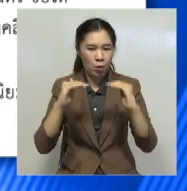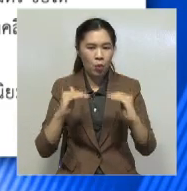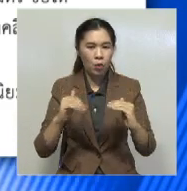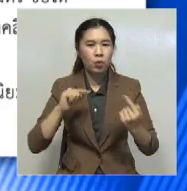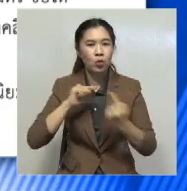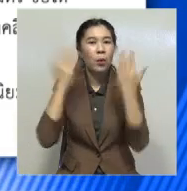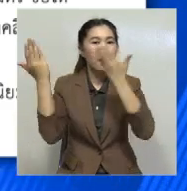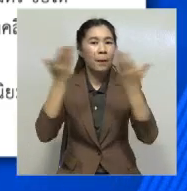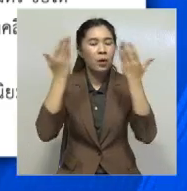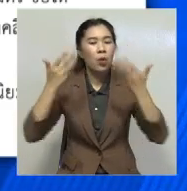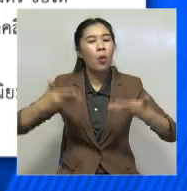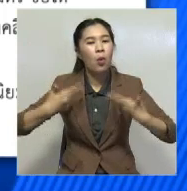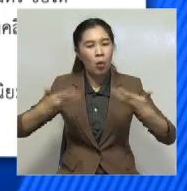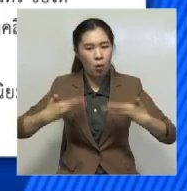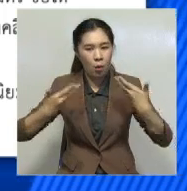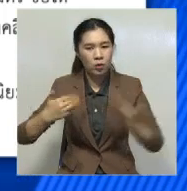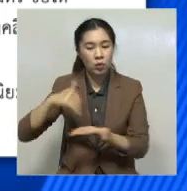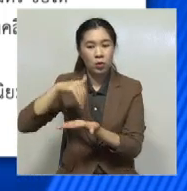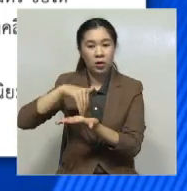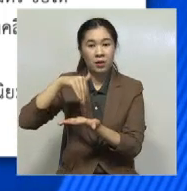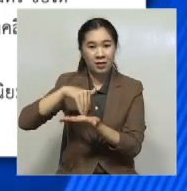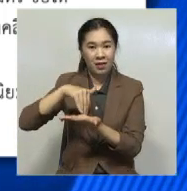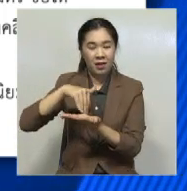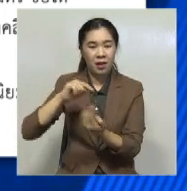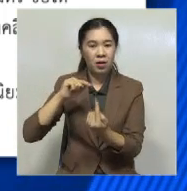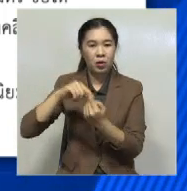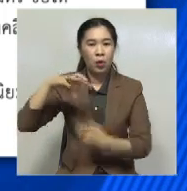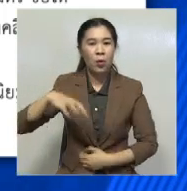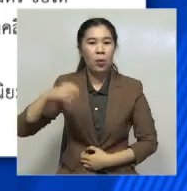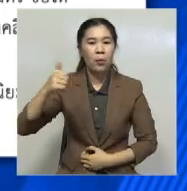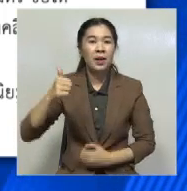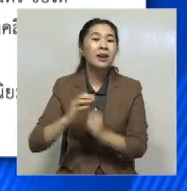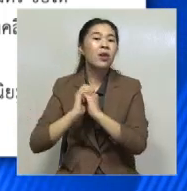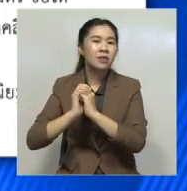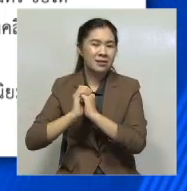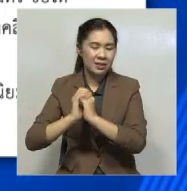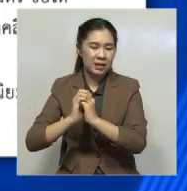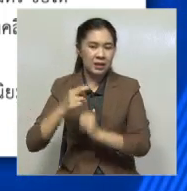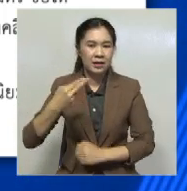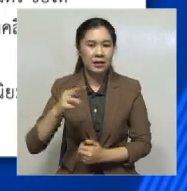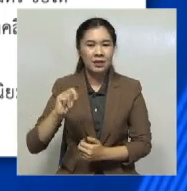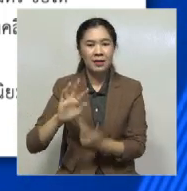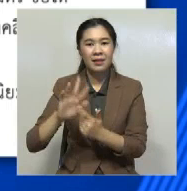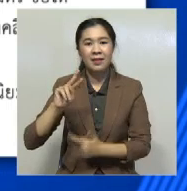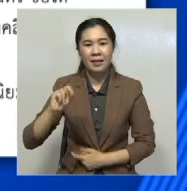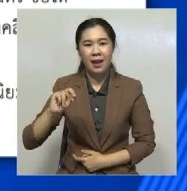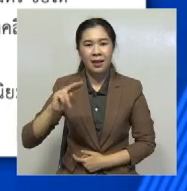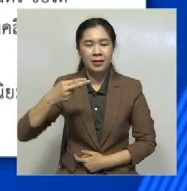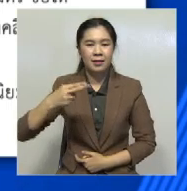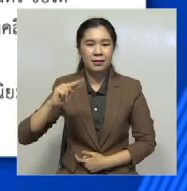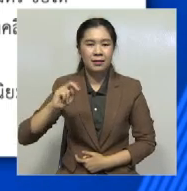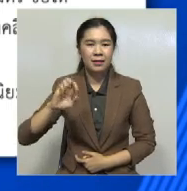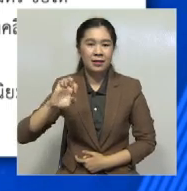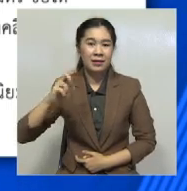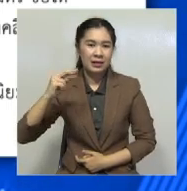ซนร้อนแล้วโดยมีศูนย์กลางอยู่ห่างออกไปทางตะวันออกเฉียงเหนือของเมืองนานหนิงประเทศจีนประมาณ63กิโลเมตรมี